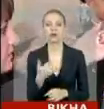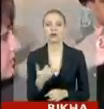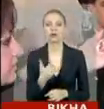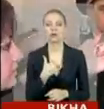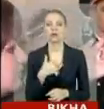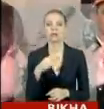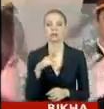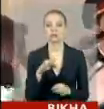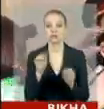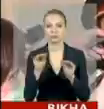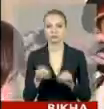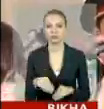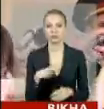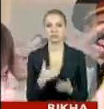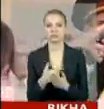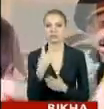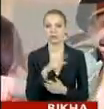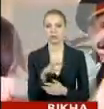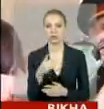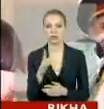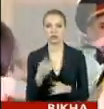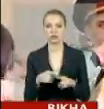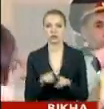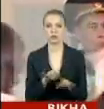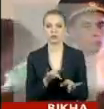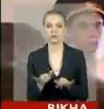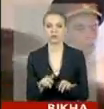по сміті було около 2 мільйонів гривень. Це от такий от бюджет.